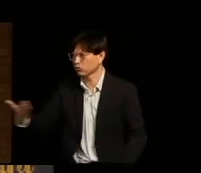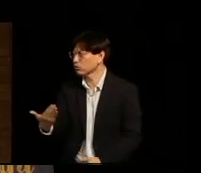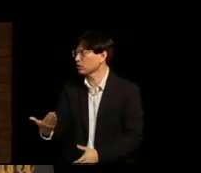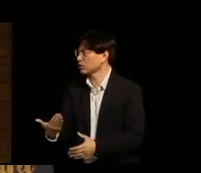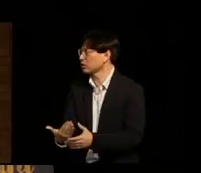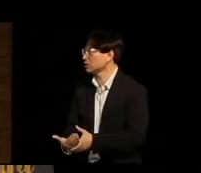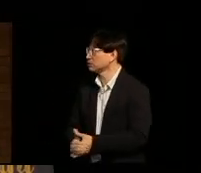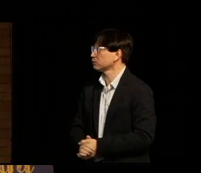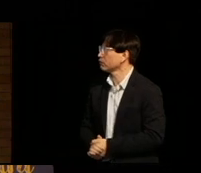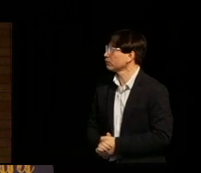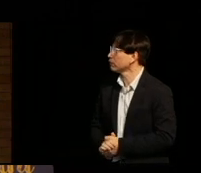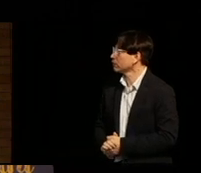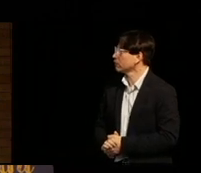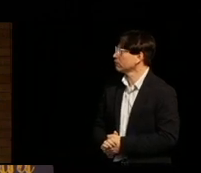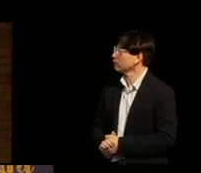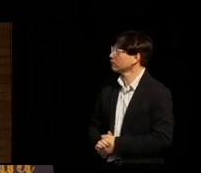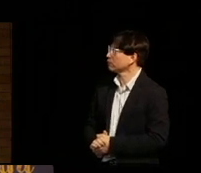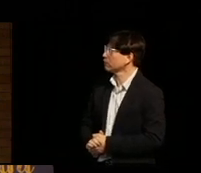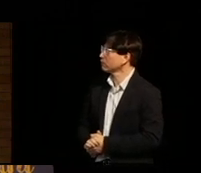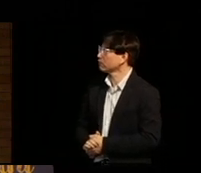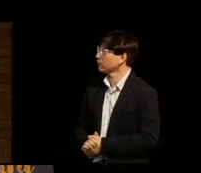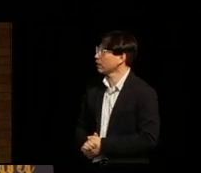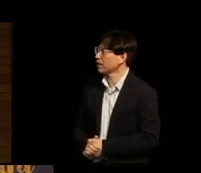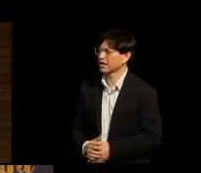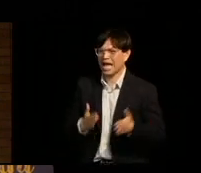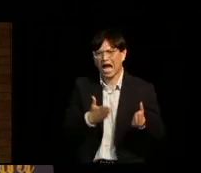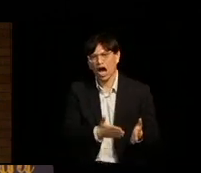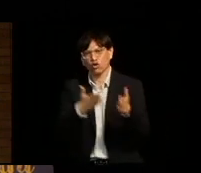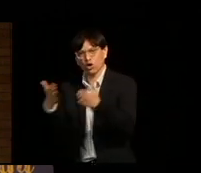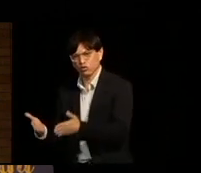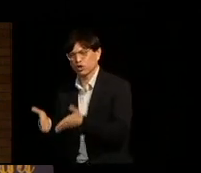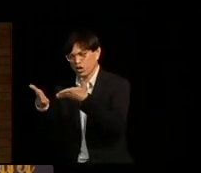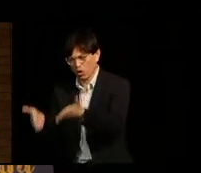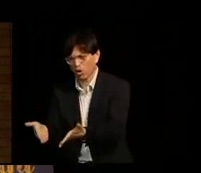e Andrea tutti quelli che hanno che hanno contribuito a questo